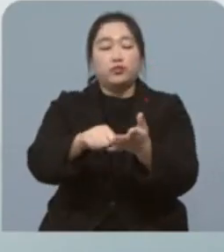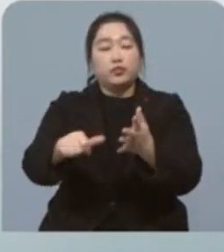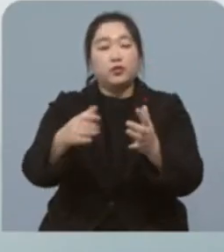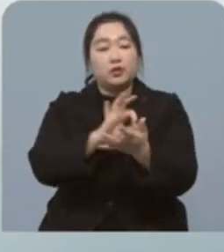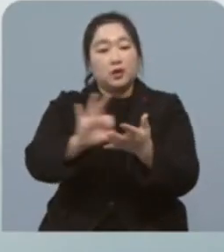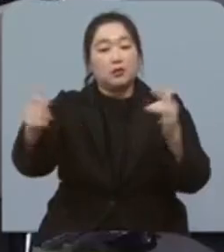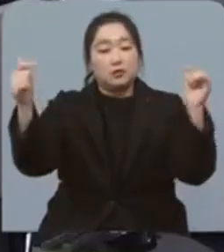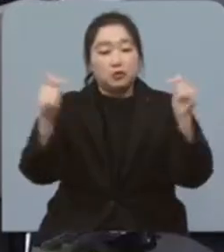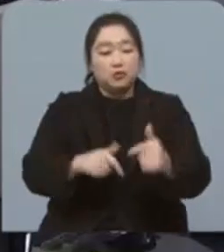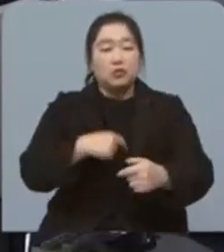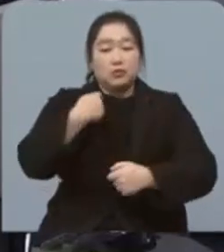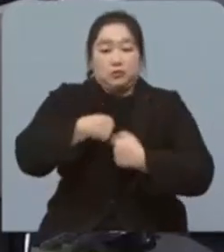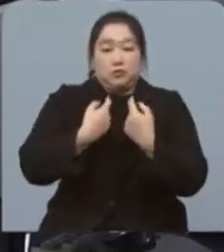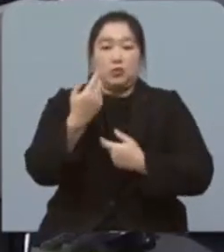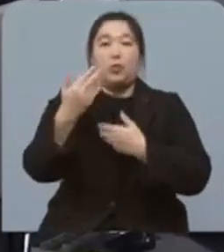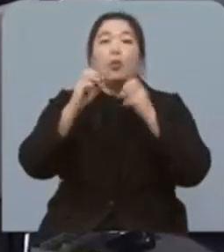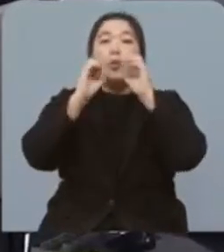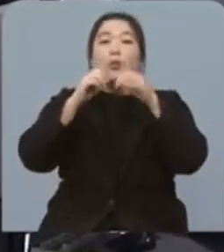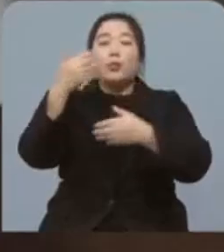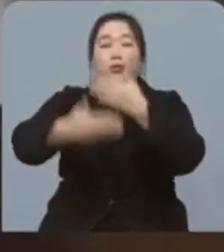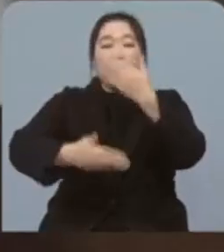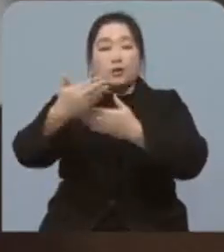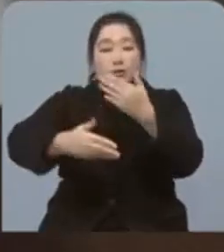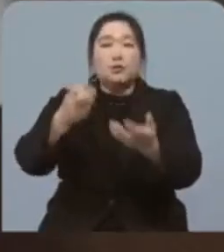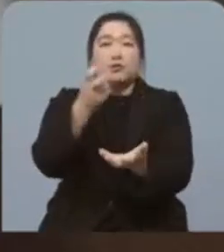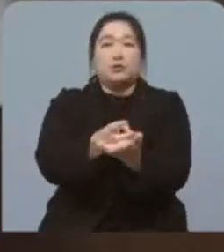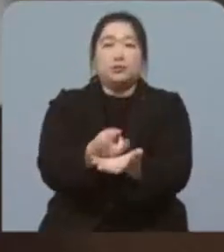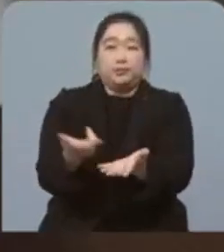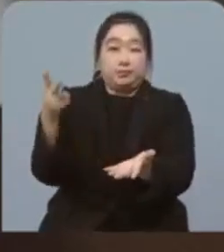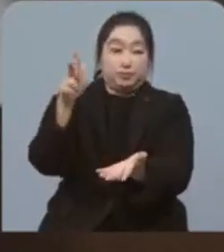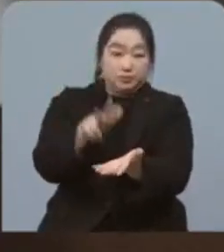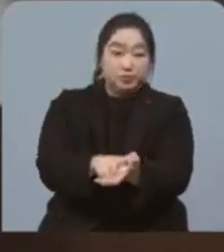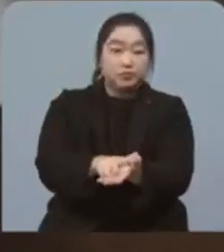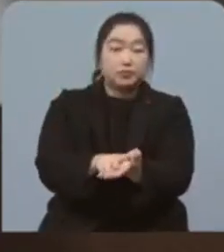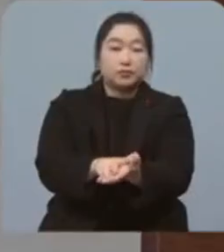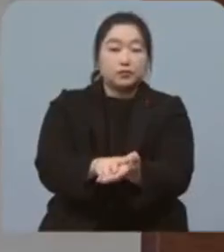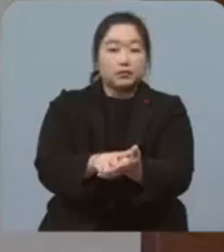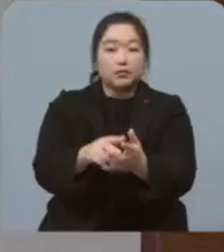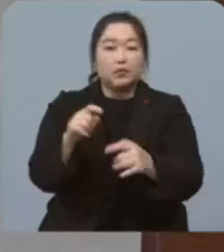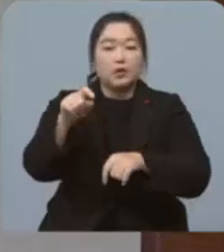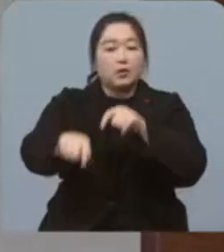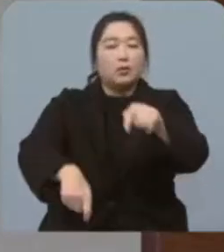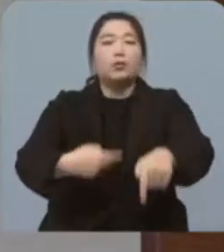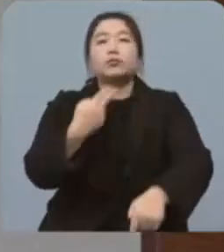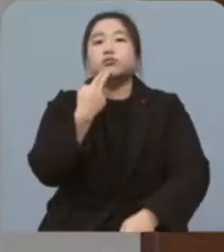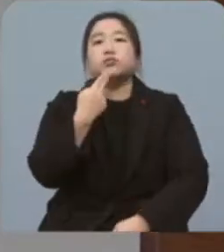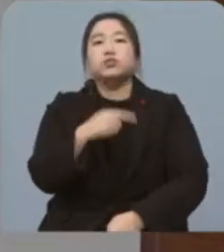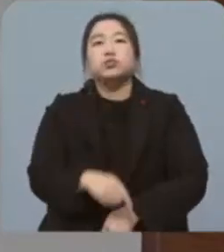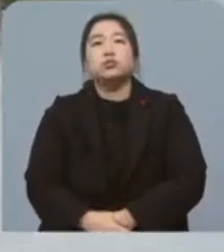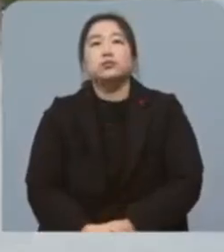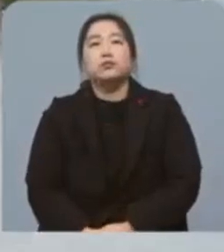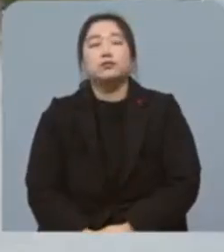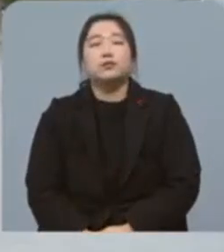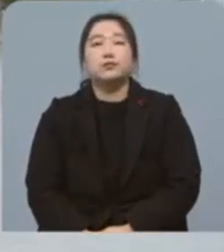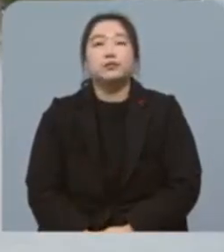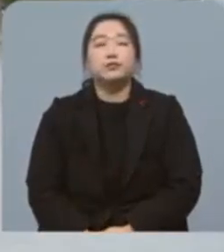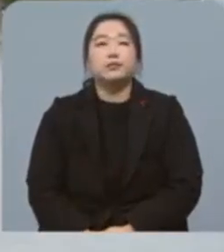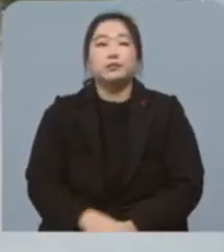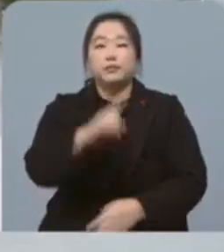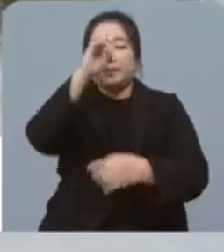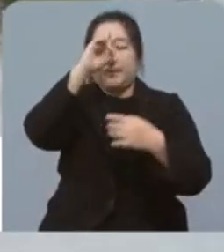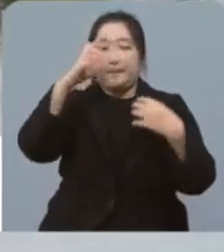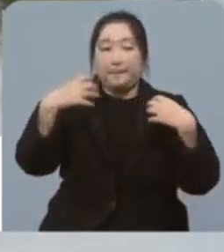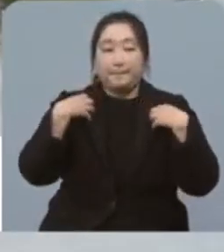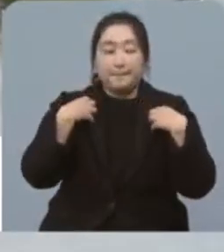홍보 영상을 제작하고 관련 조례까지 제정했지만 정작 제대로 실천하지 않고 있는 것입니다. 정부